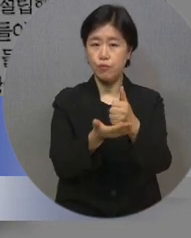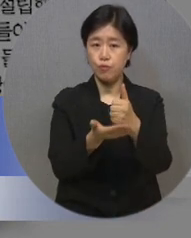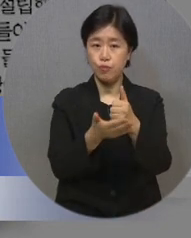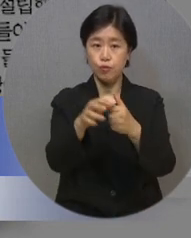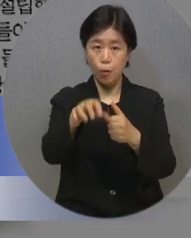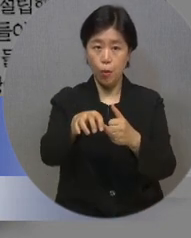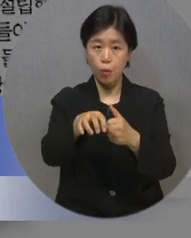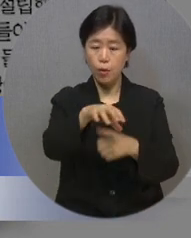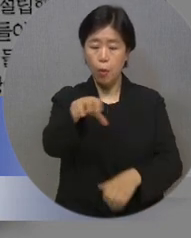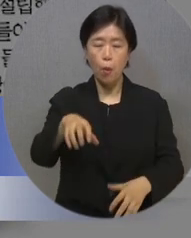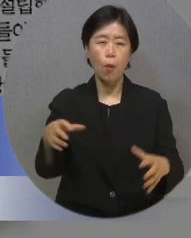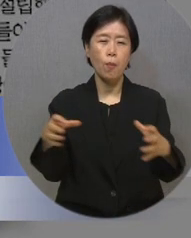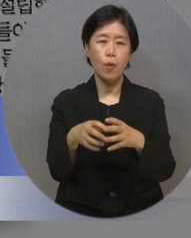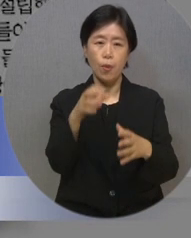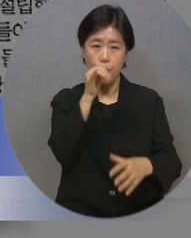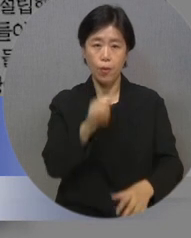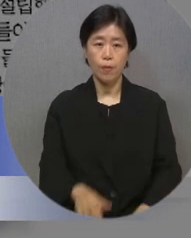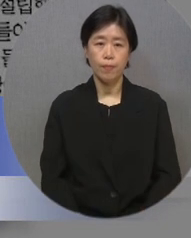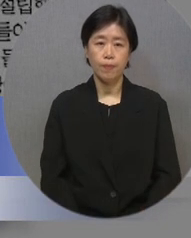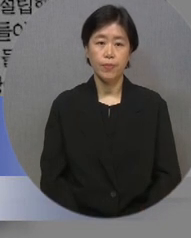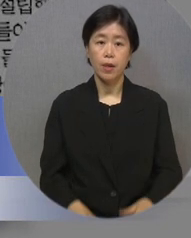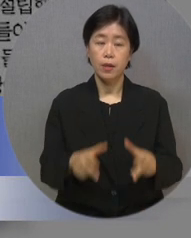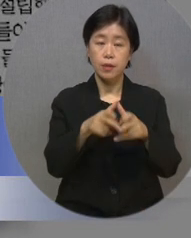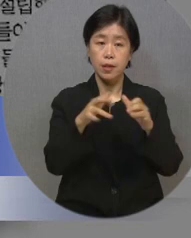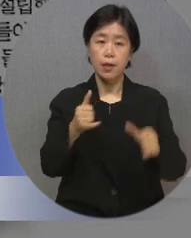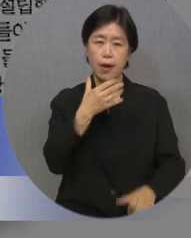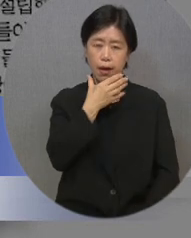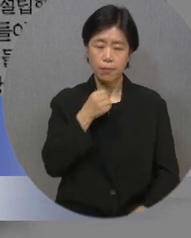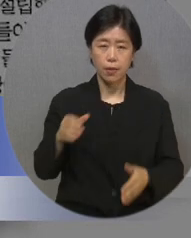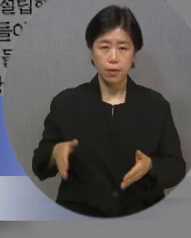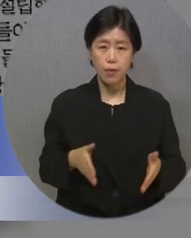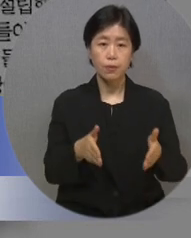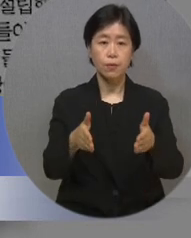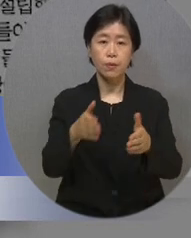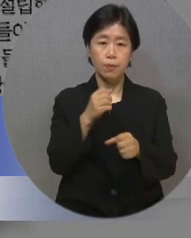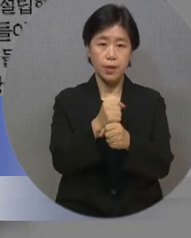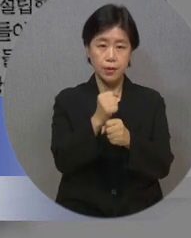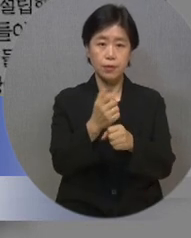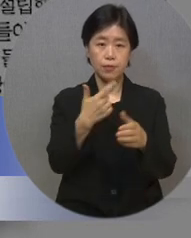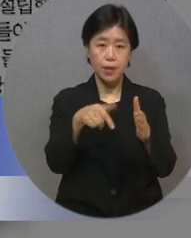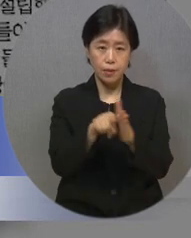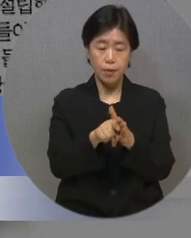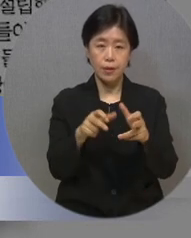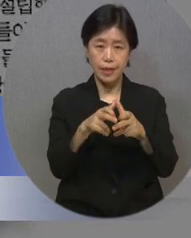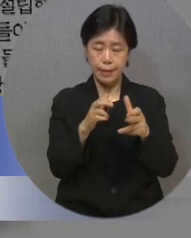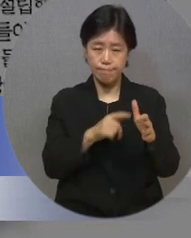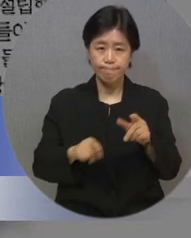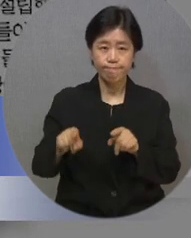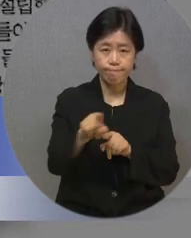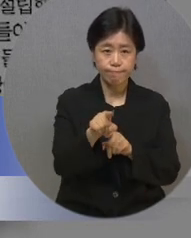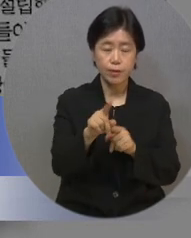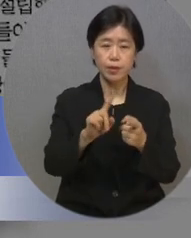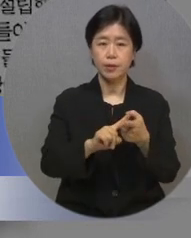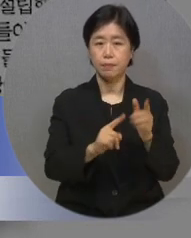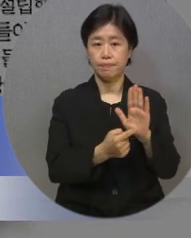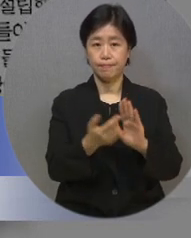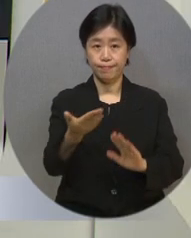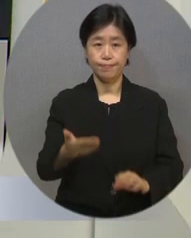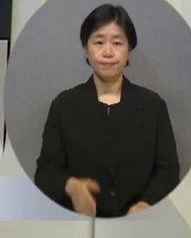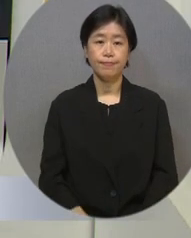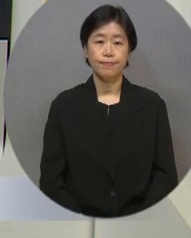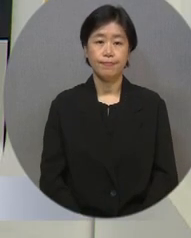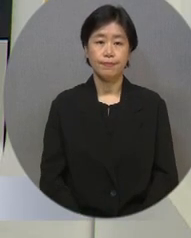금번 북부 누림센터를 통해 장애인들이 행복한 경기도를 만드는데 앞장서겠다고 밝혔습니다